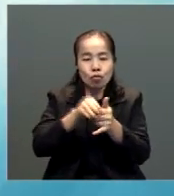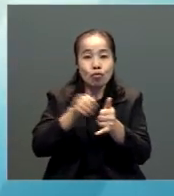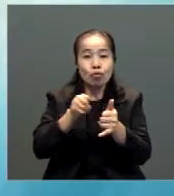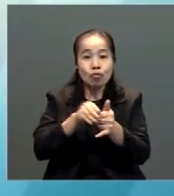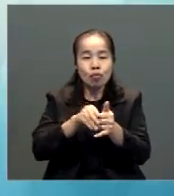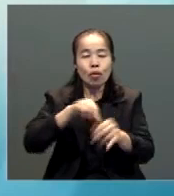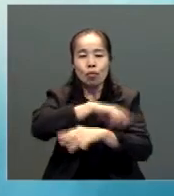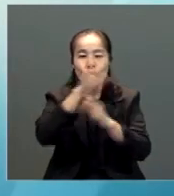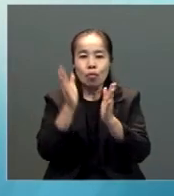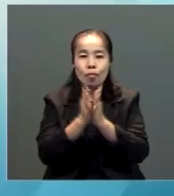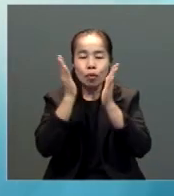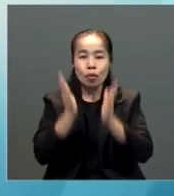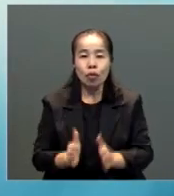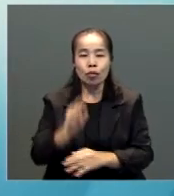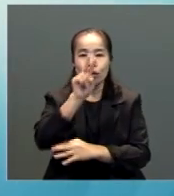2938